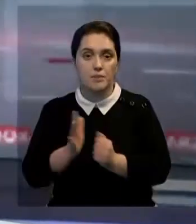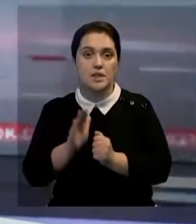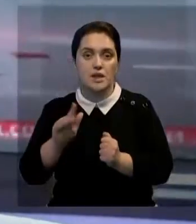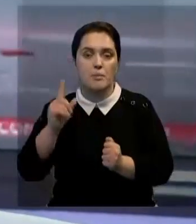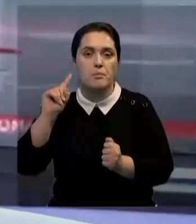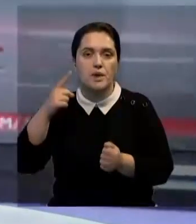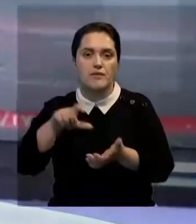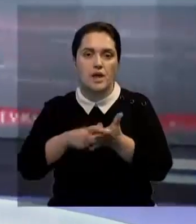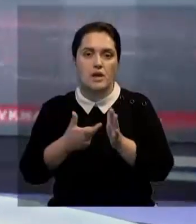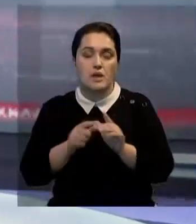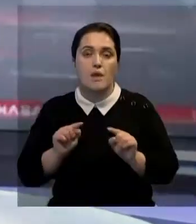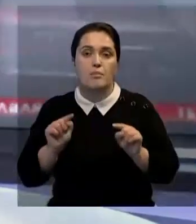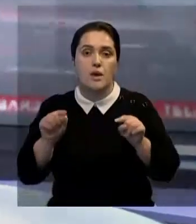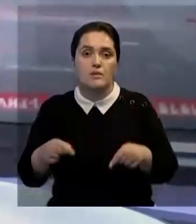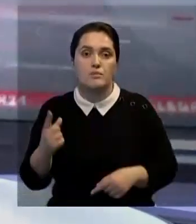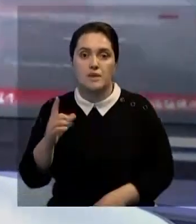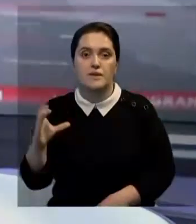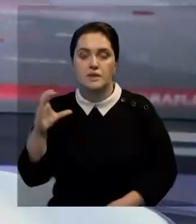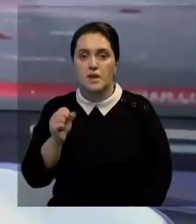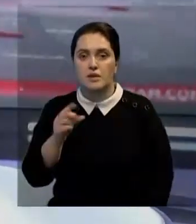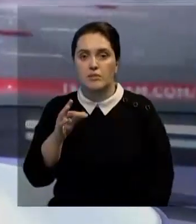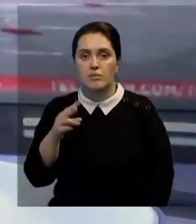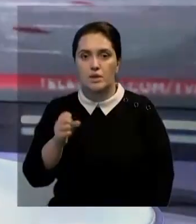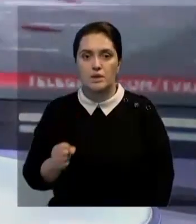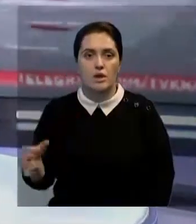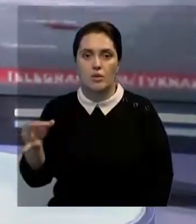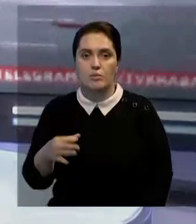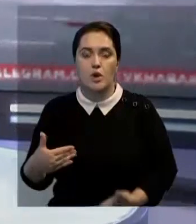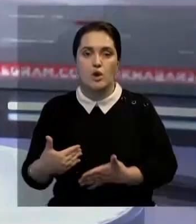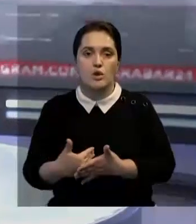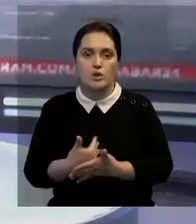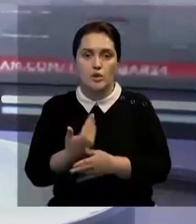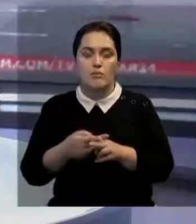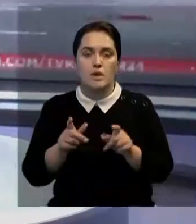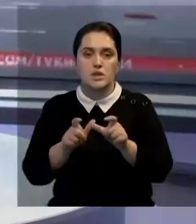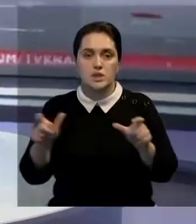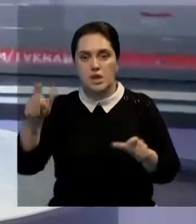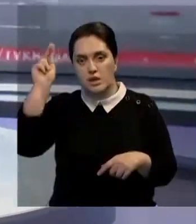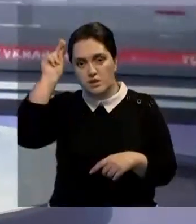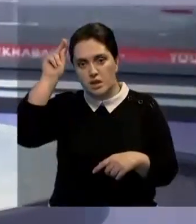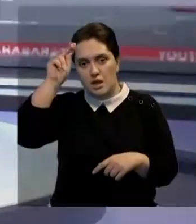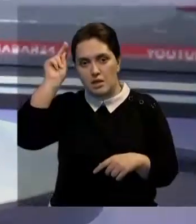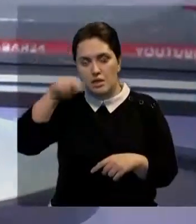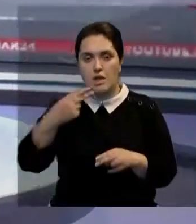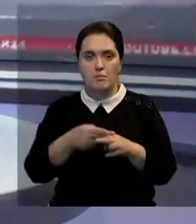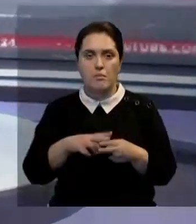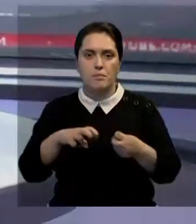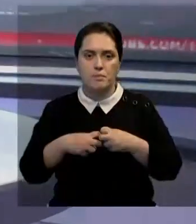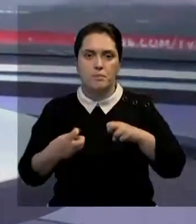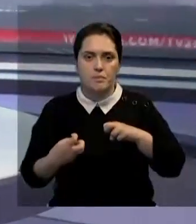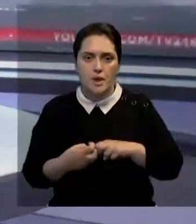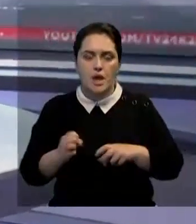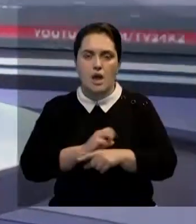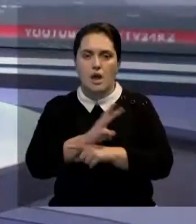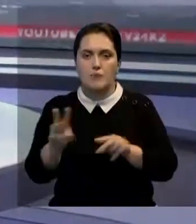15 тысяч первоклассников пойдут в школу 1 сентября в Акмолинской области. Новшества в системе школьного образования, основные